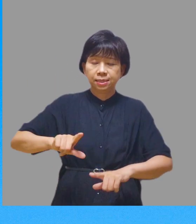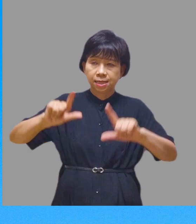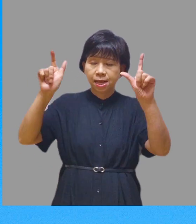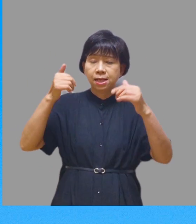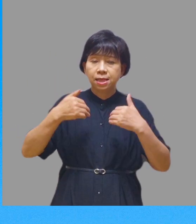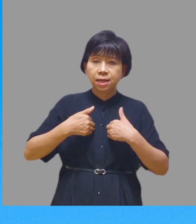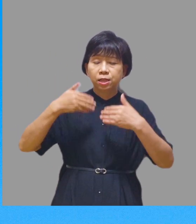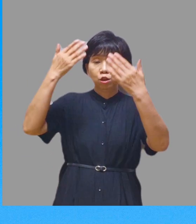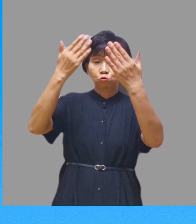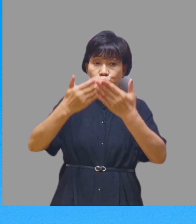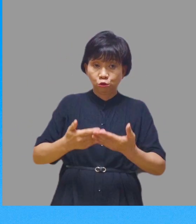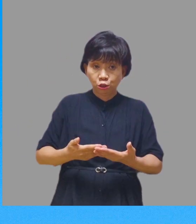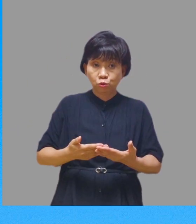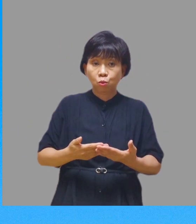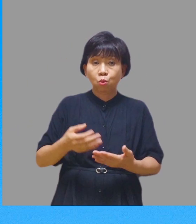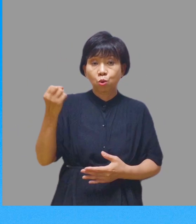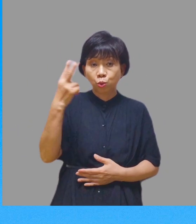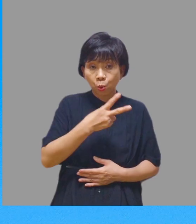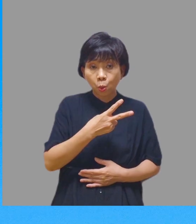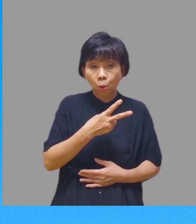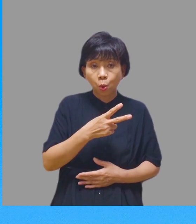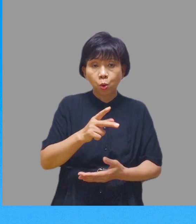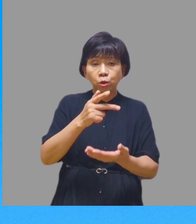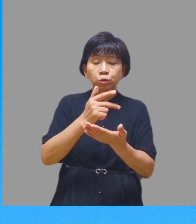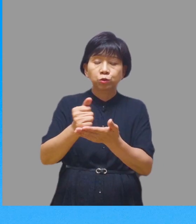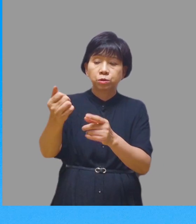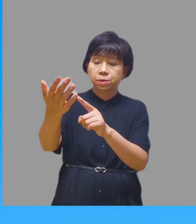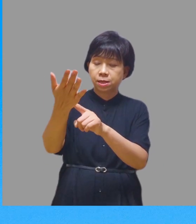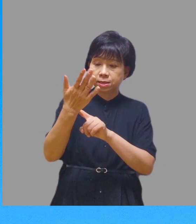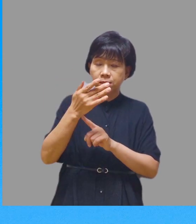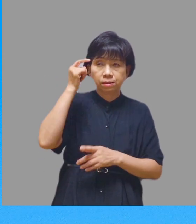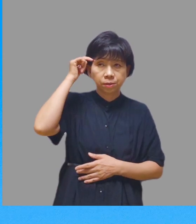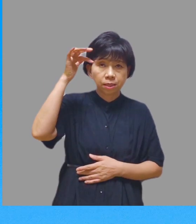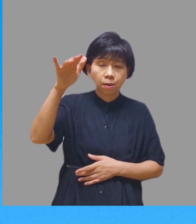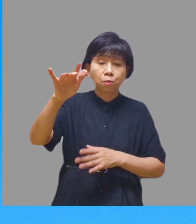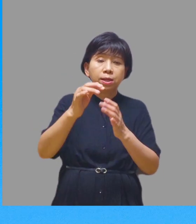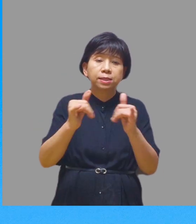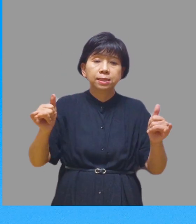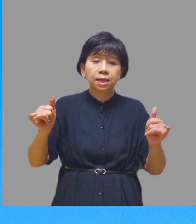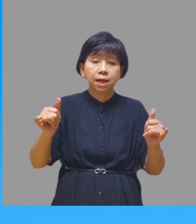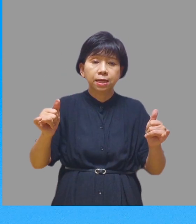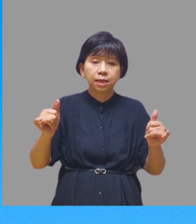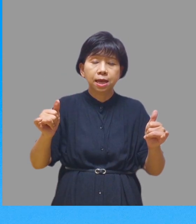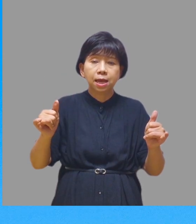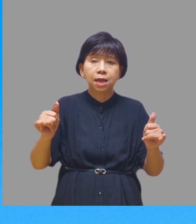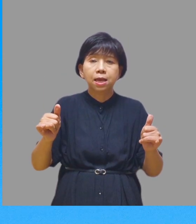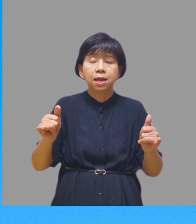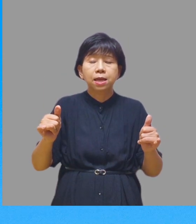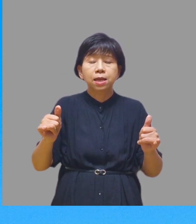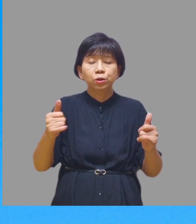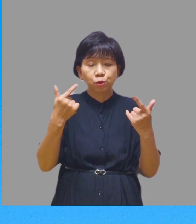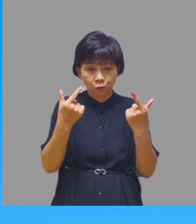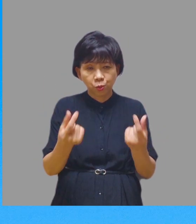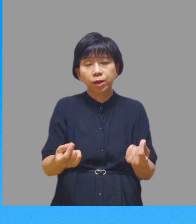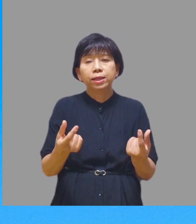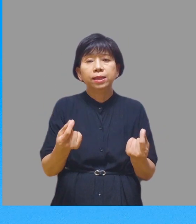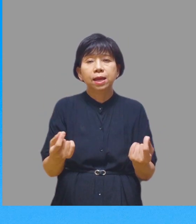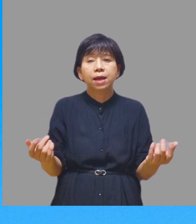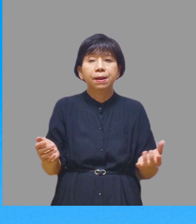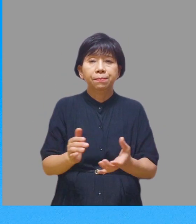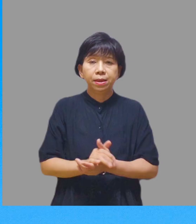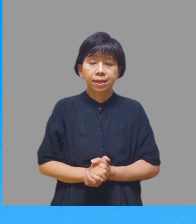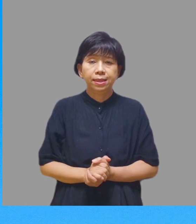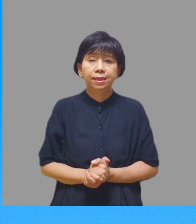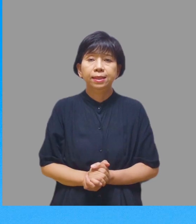주실 것이며 내게만 아니라 주의 나타나심을 사모하는 모든 자에게도니라.